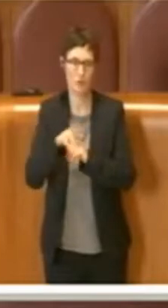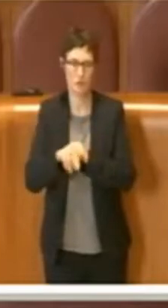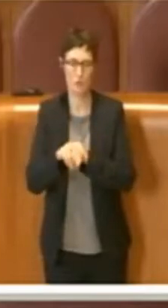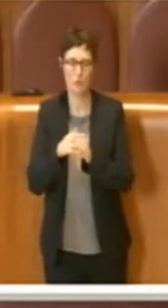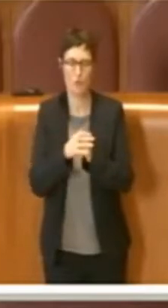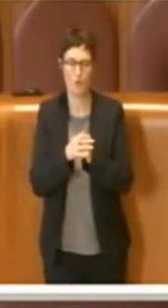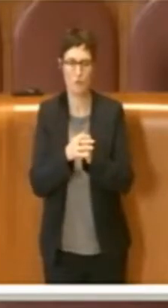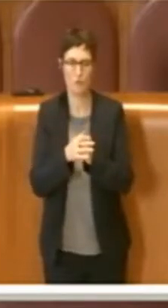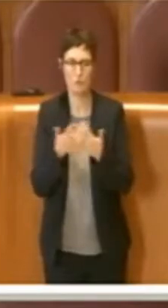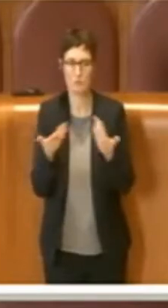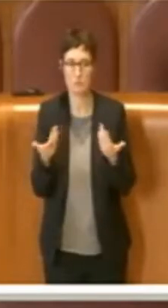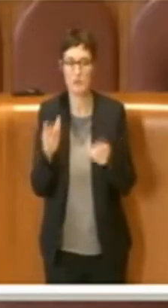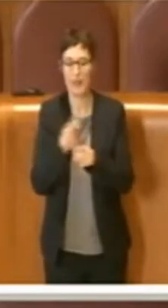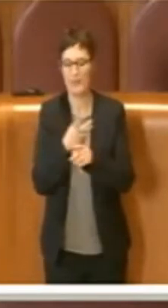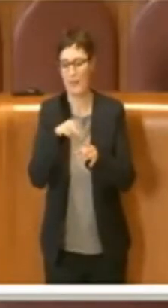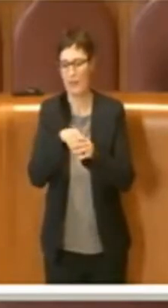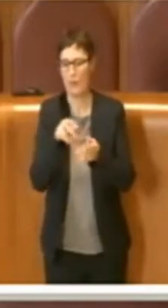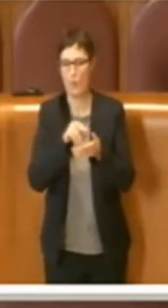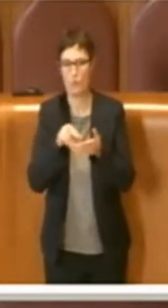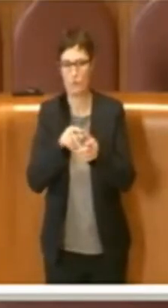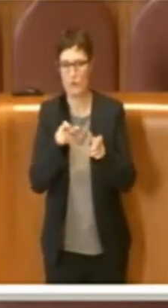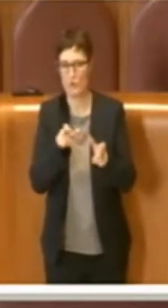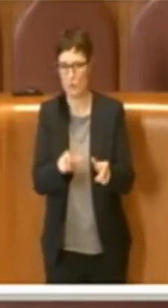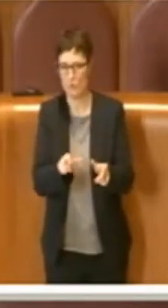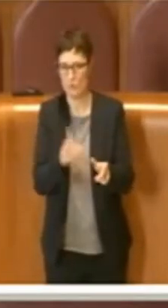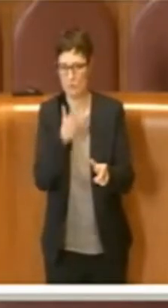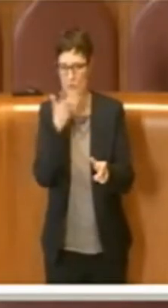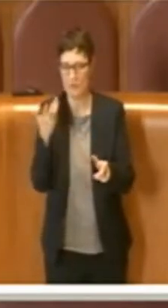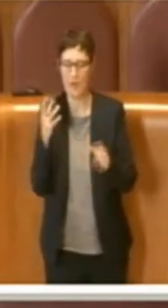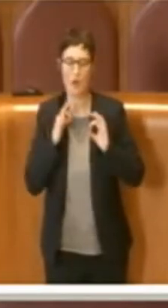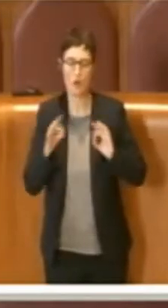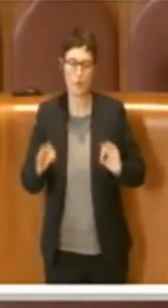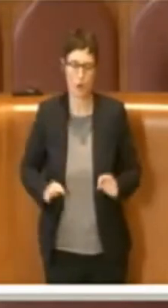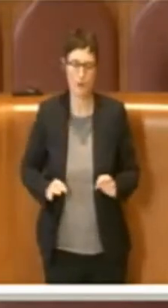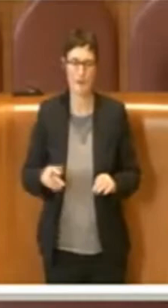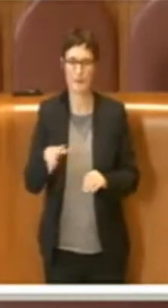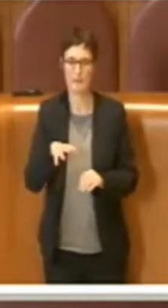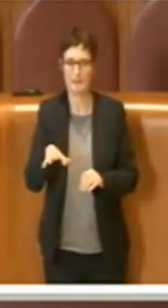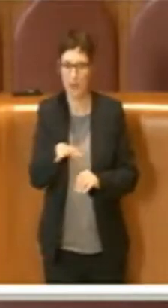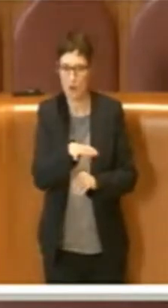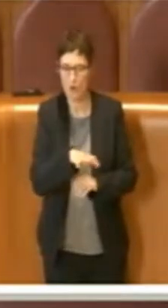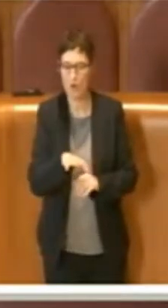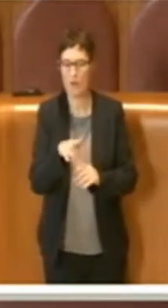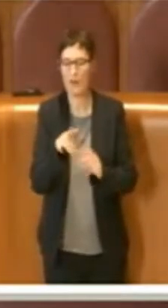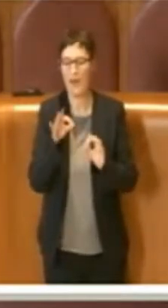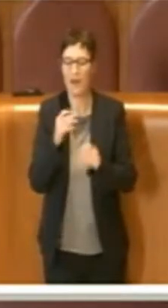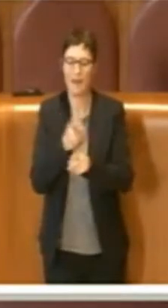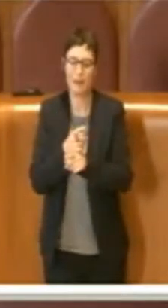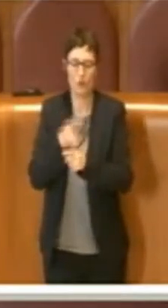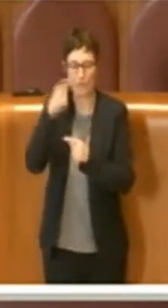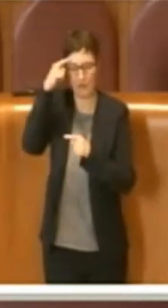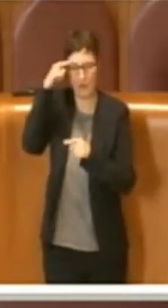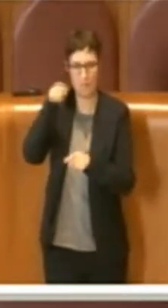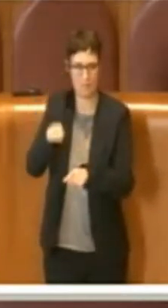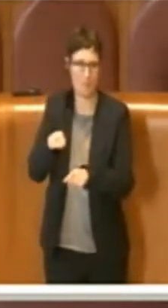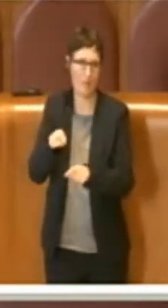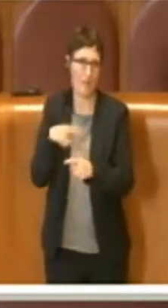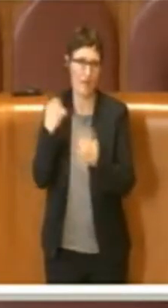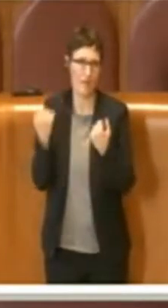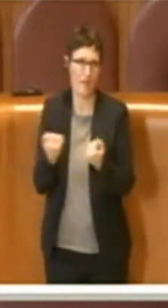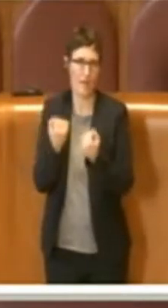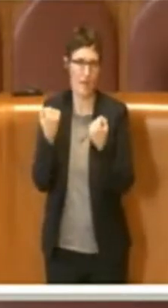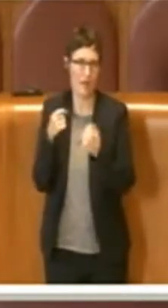competenti perciò si pensa alla polizia locale che è l'organo chiaramente deputato a questo tipo di attività comunque